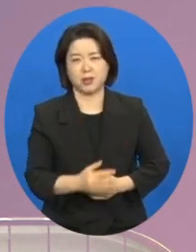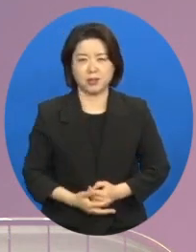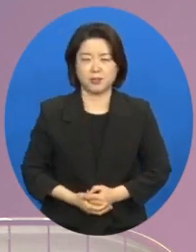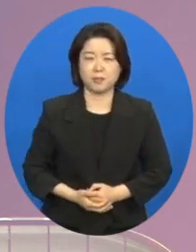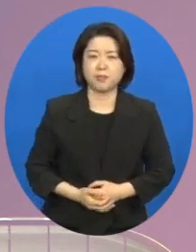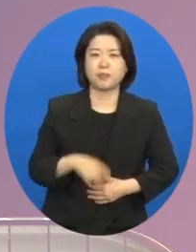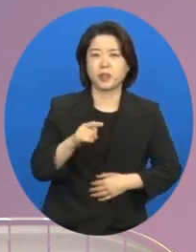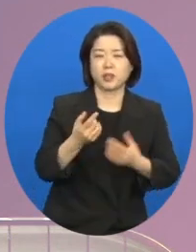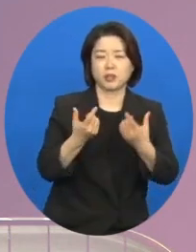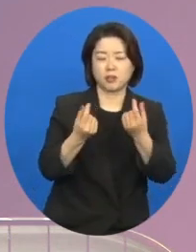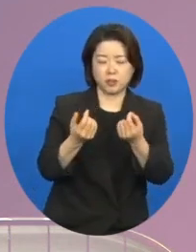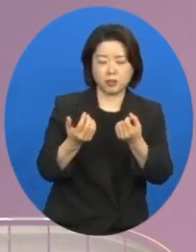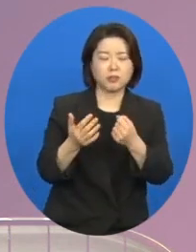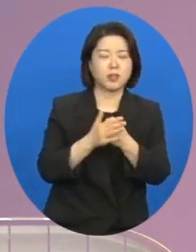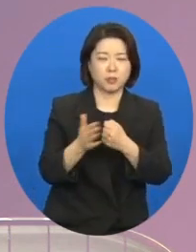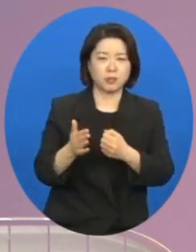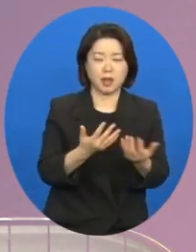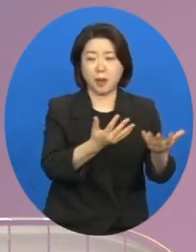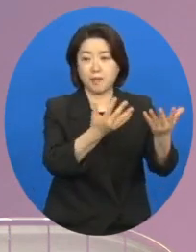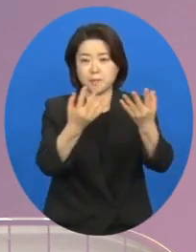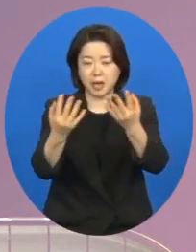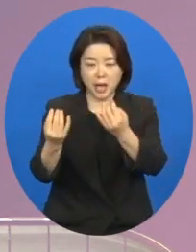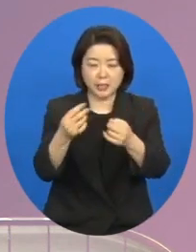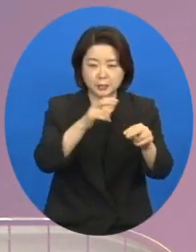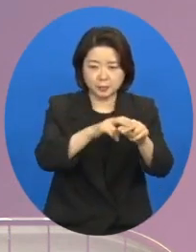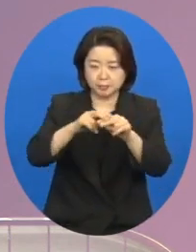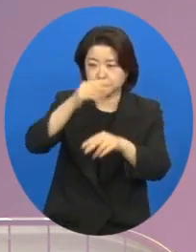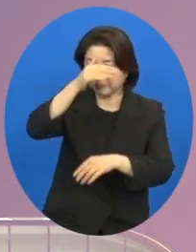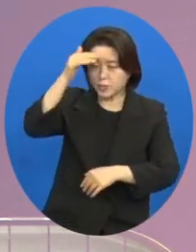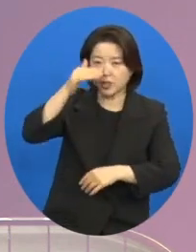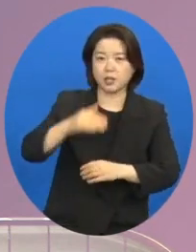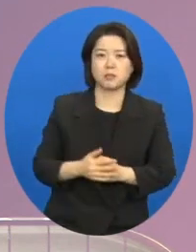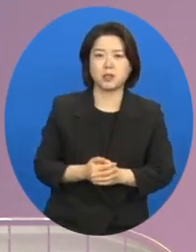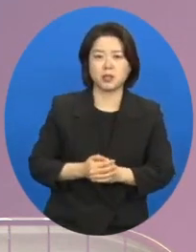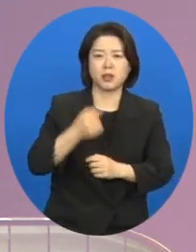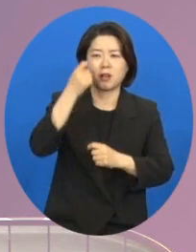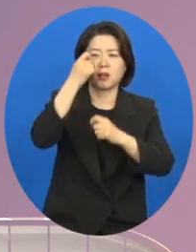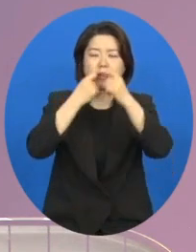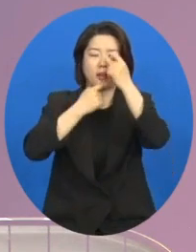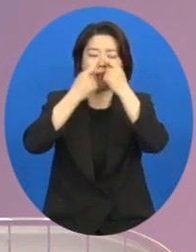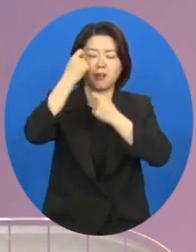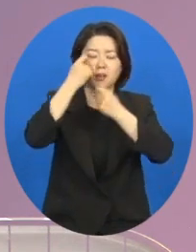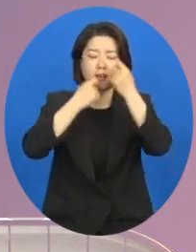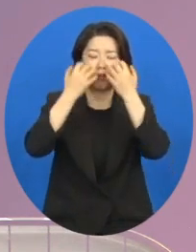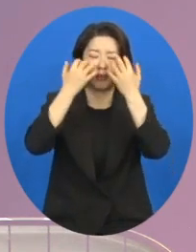그것 때문에 많은 관객들이 여기저기에서 흐느끼며 감동을 받았어요.